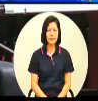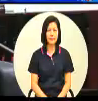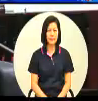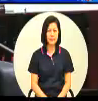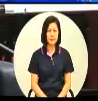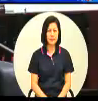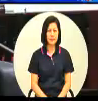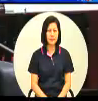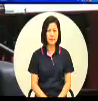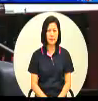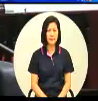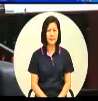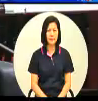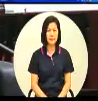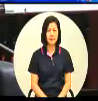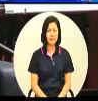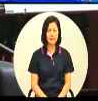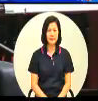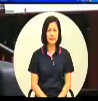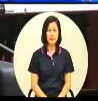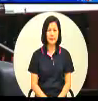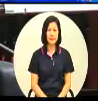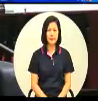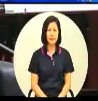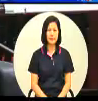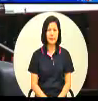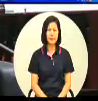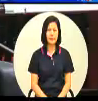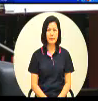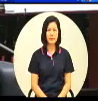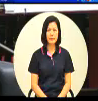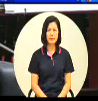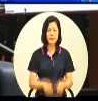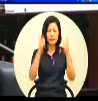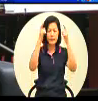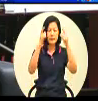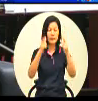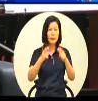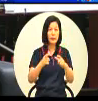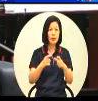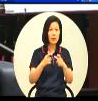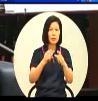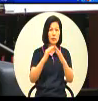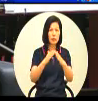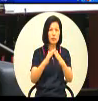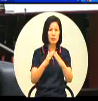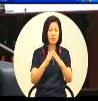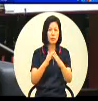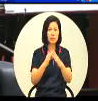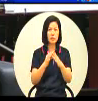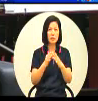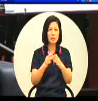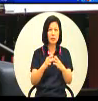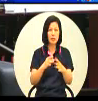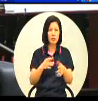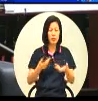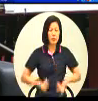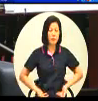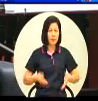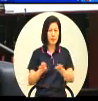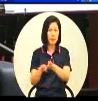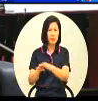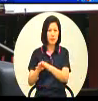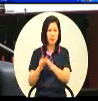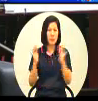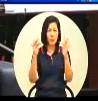登山步道两旁有人卖菜，有人卖工艺品。位于高雄大社的观音山风景区，每到假日涌入近万名游客，但